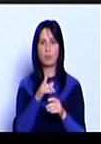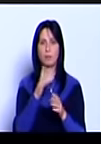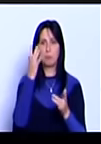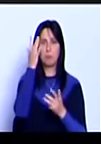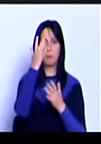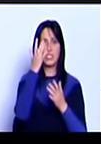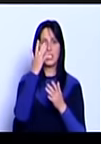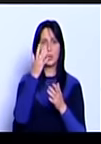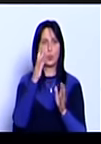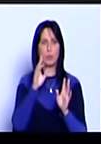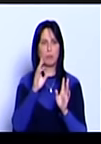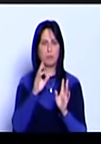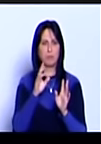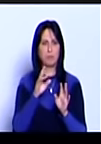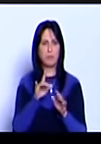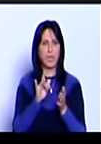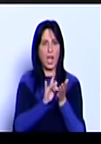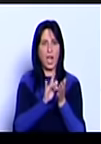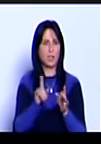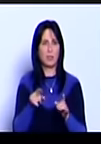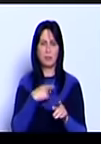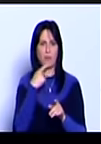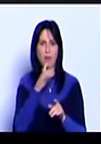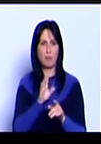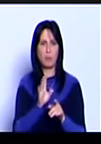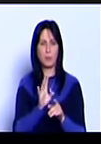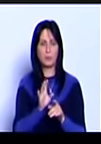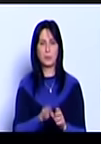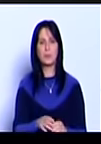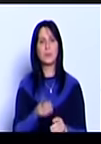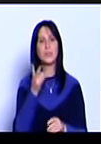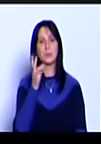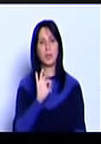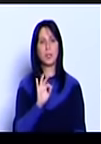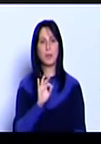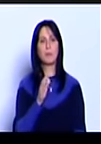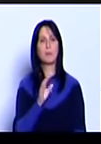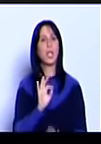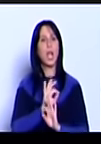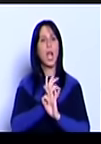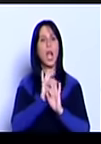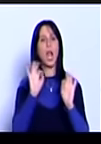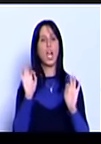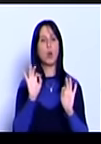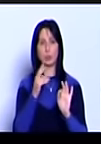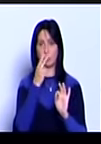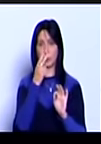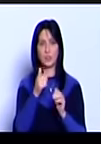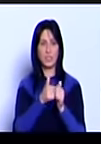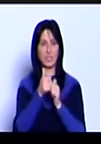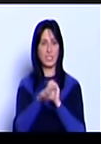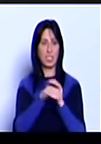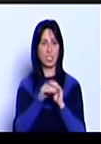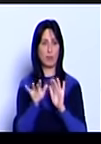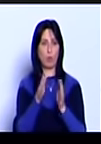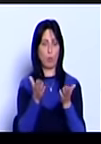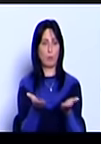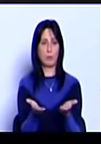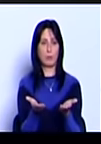ან ოკულტური ან ნუმეროლოგიური შექთავსი არ არის. მაგრამ არის ჩვეულებრივი როგორც თქვენ ამბობთ, აი წინასაარჩევნო